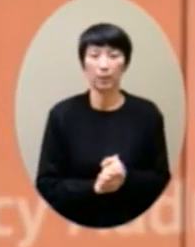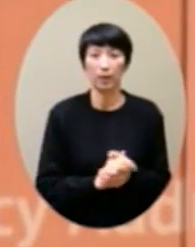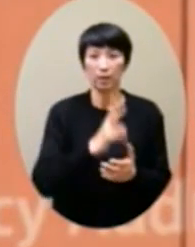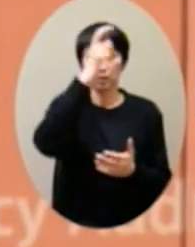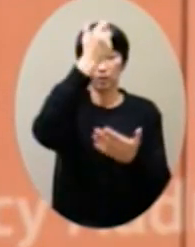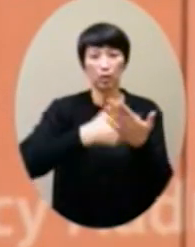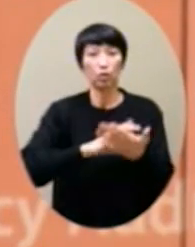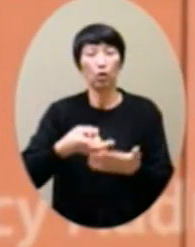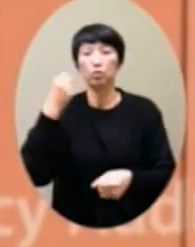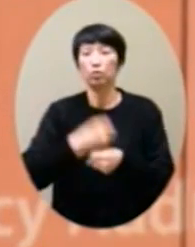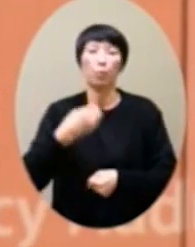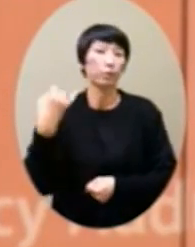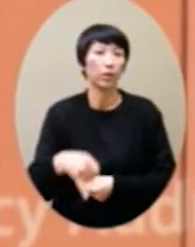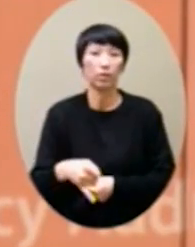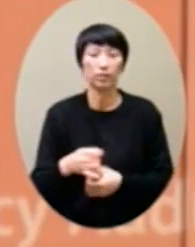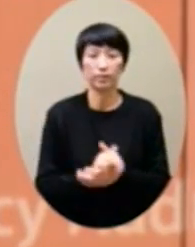啦。